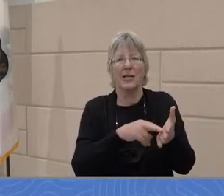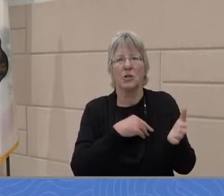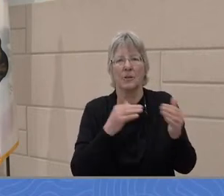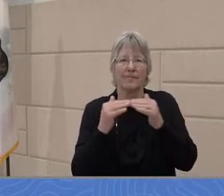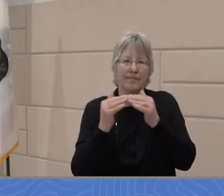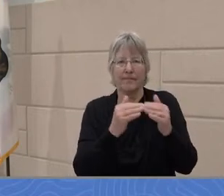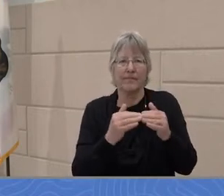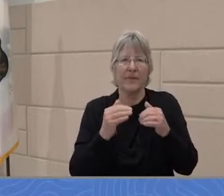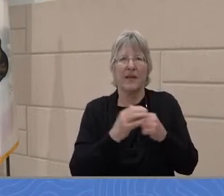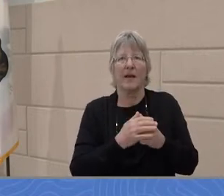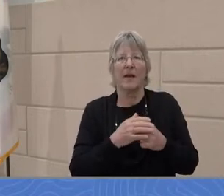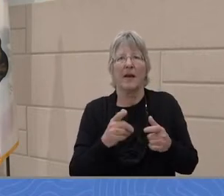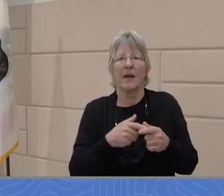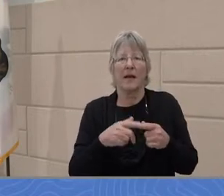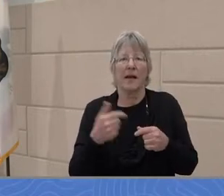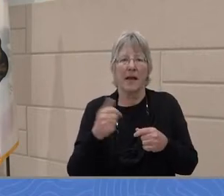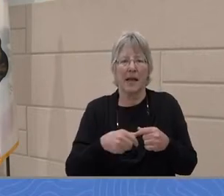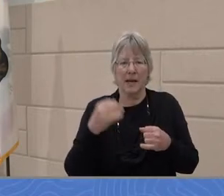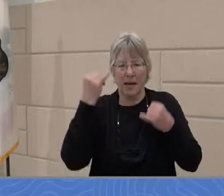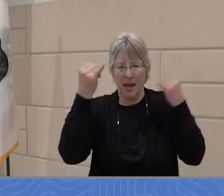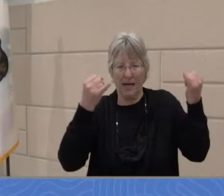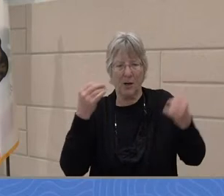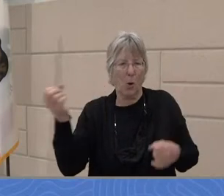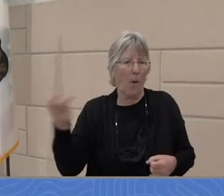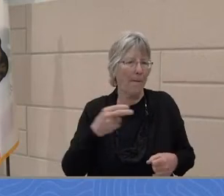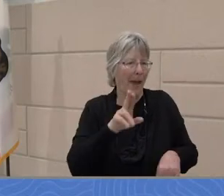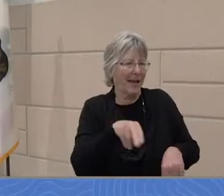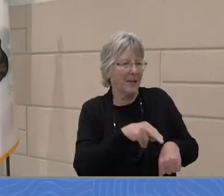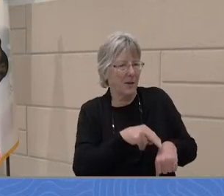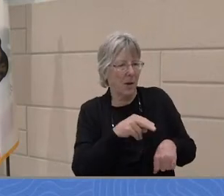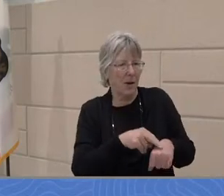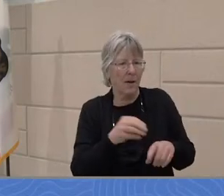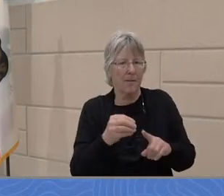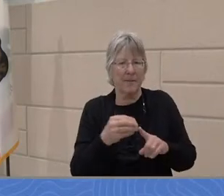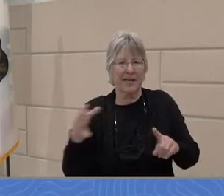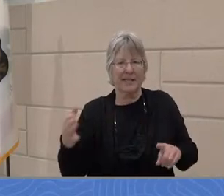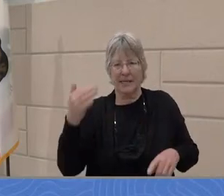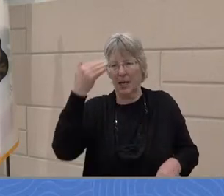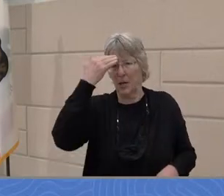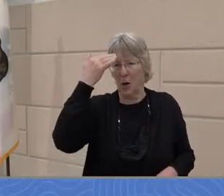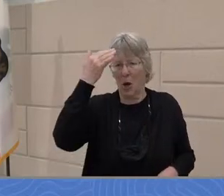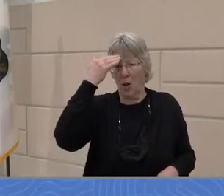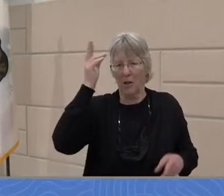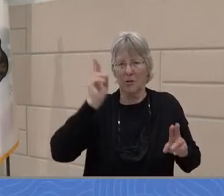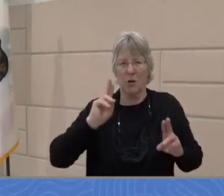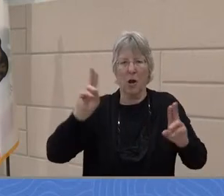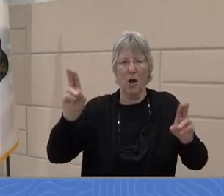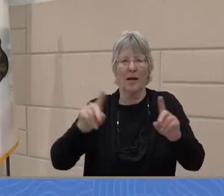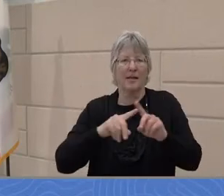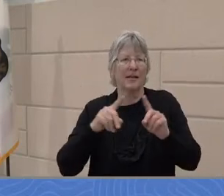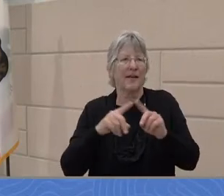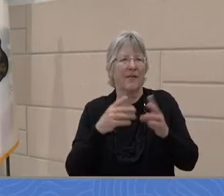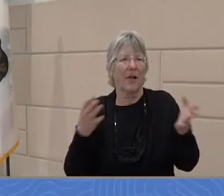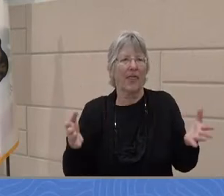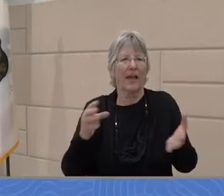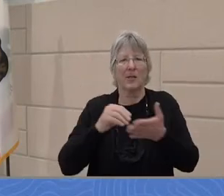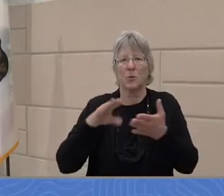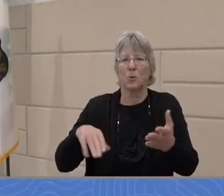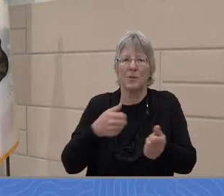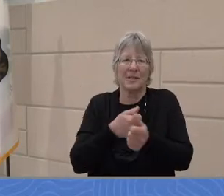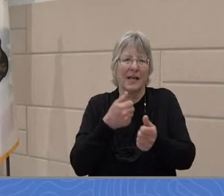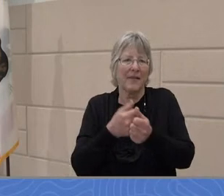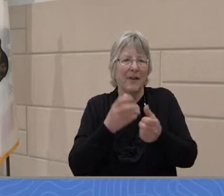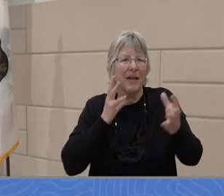គ្នាទៅនឹងជាតិសាសន៍យើងត្រូវតែប្រើថវិកាទៅតាម